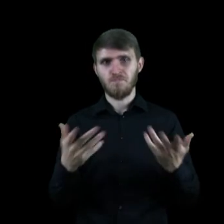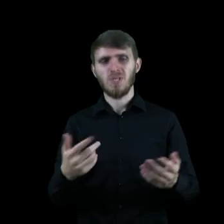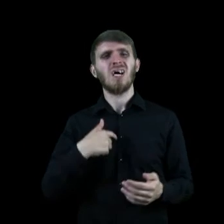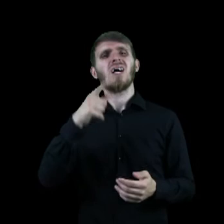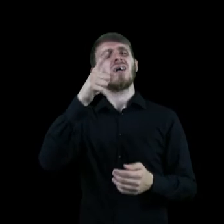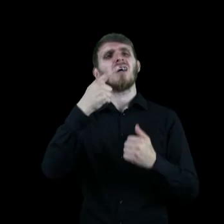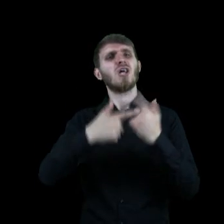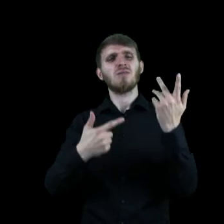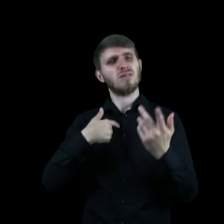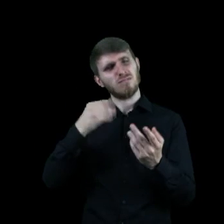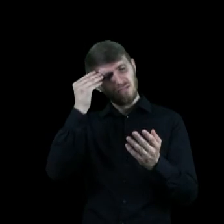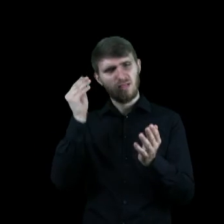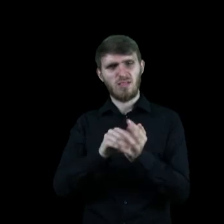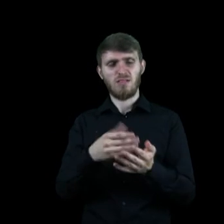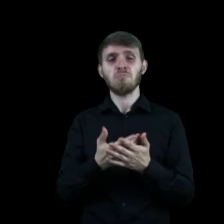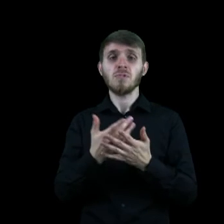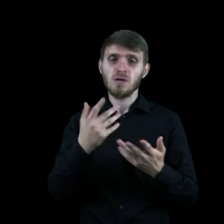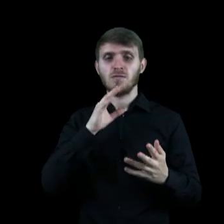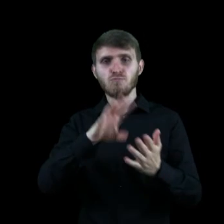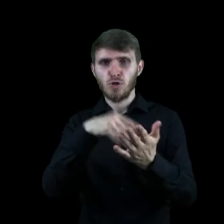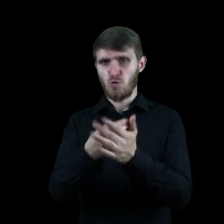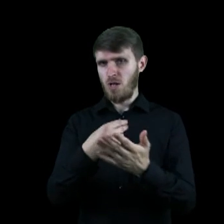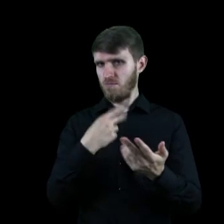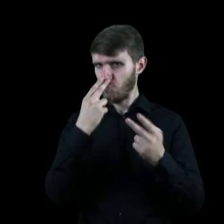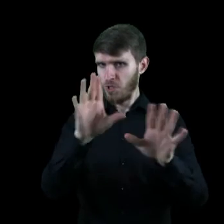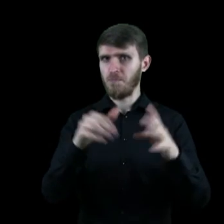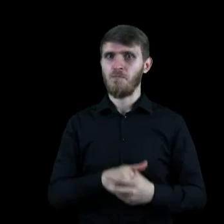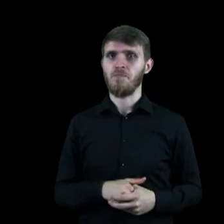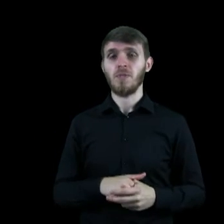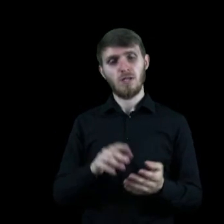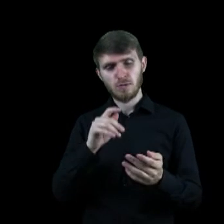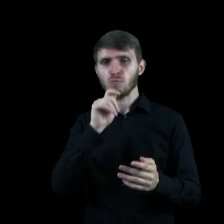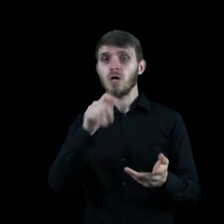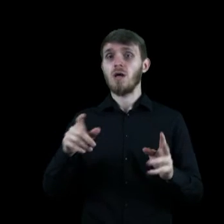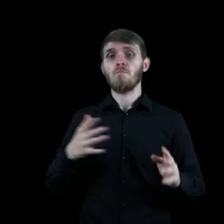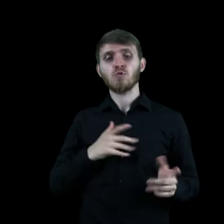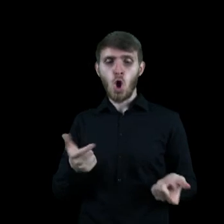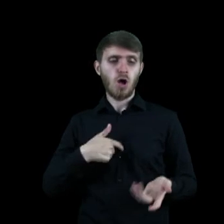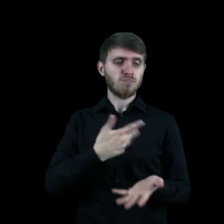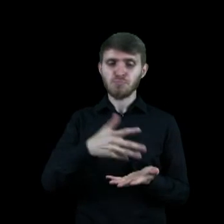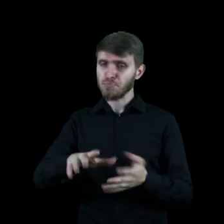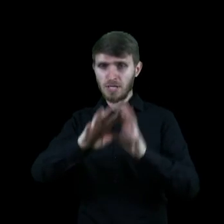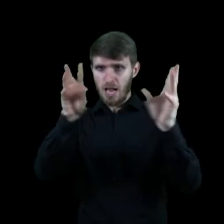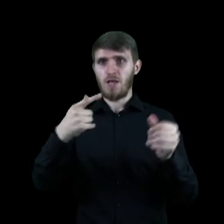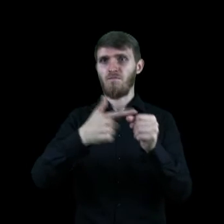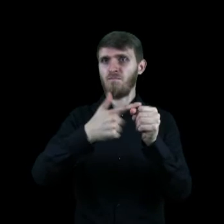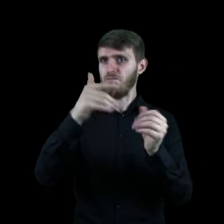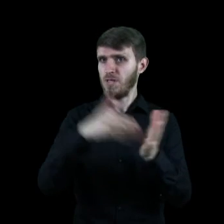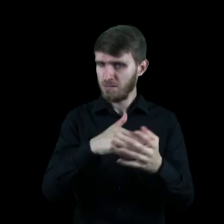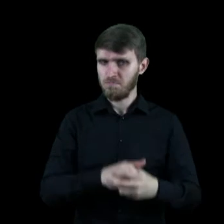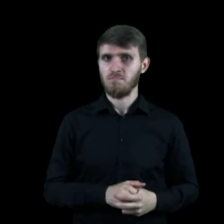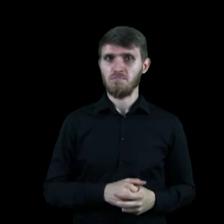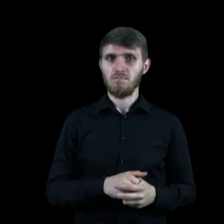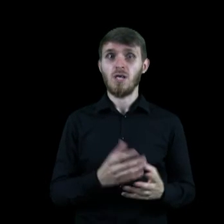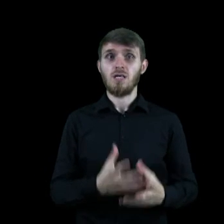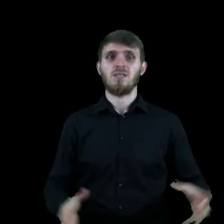mi tyle. Zmyśliłem tę liczbę, żeby mieć jakiś przykład. Powiedzmy, że koszt wynosi 20 tysięcy złotych.